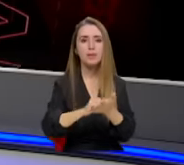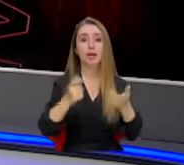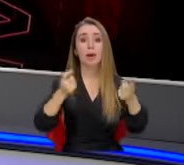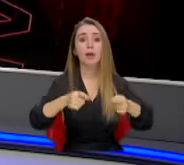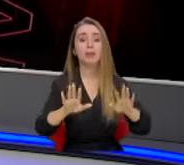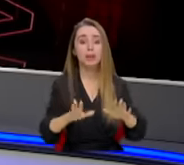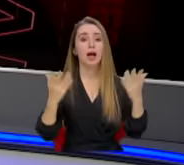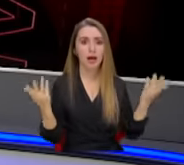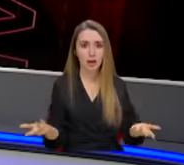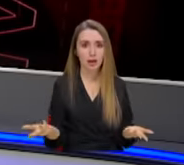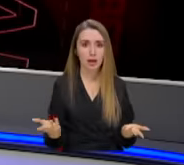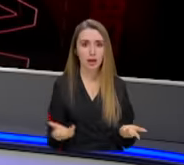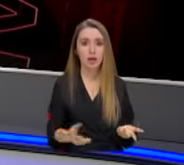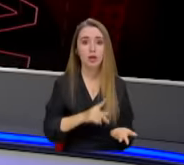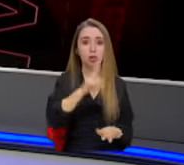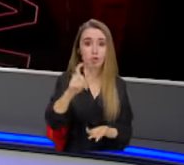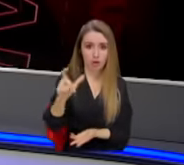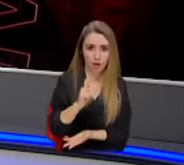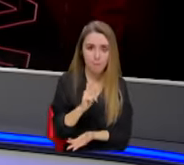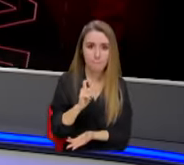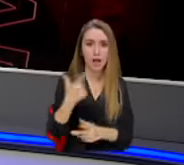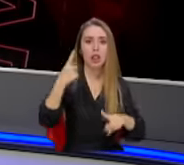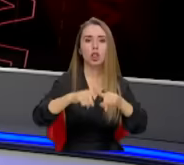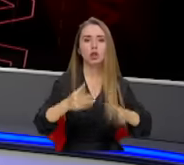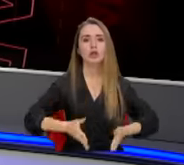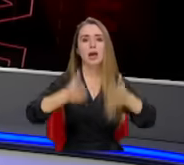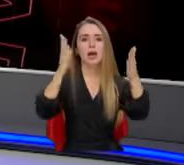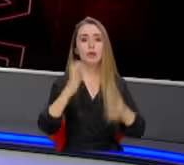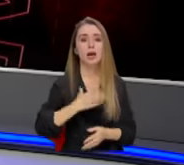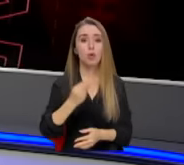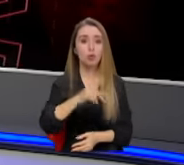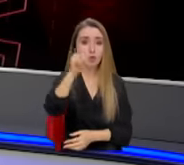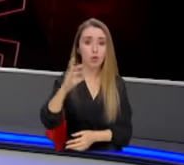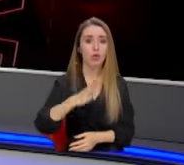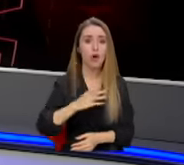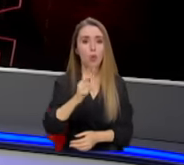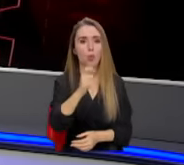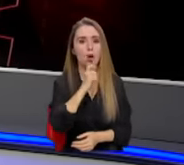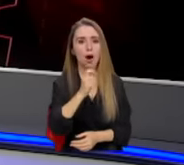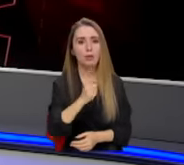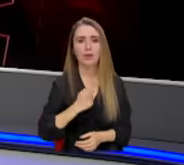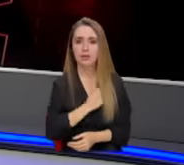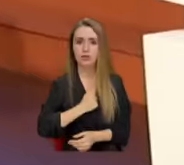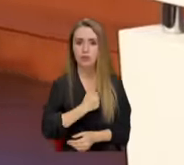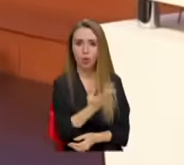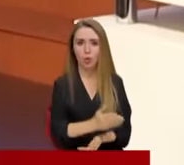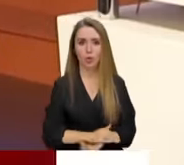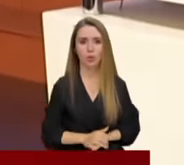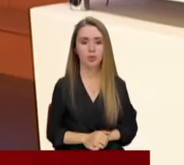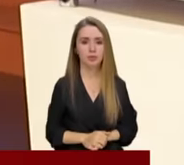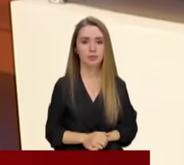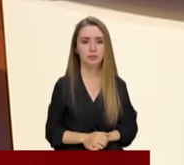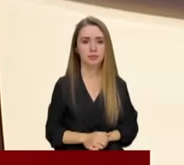kapatmadı. Hatta soru bile yanıtladı. Lüks konut sahibi olması sorulunca muhabire kızdı. Ayasofya